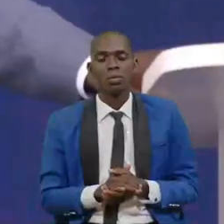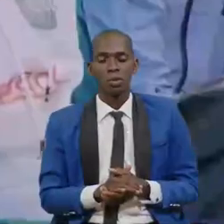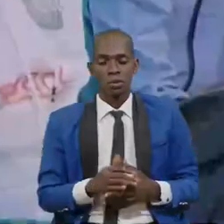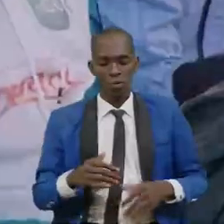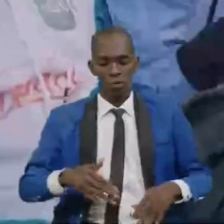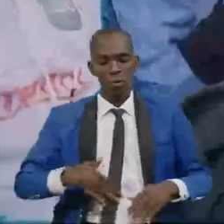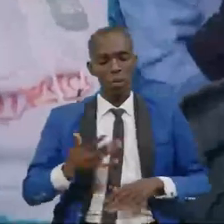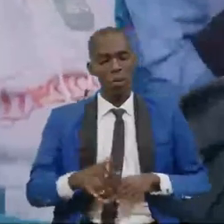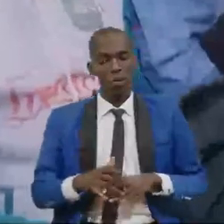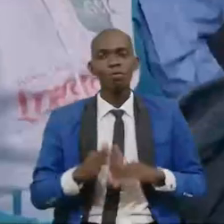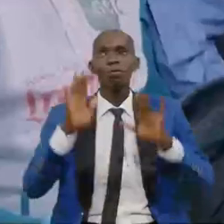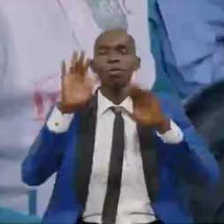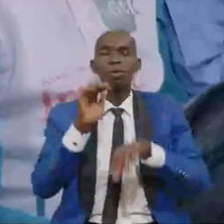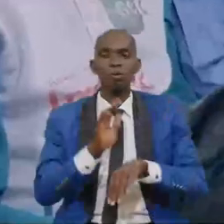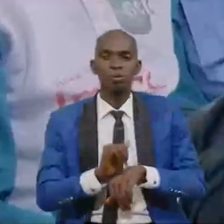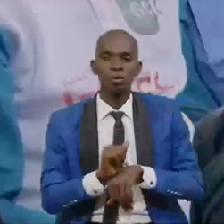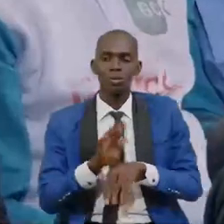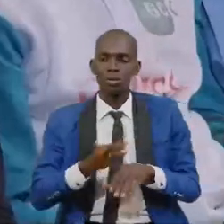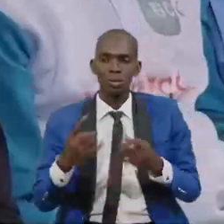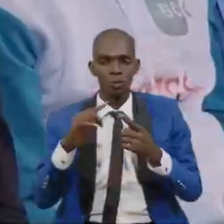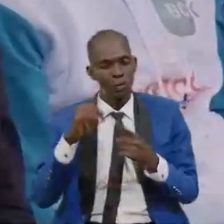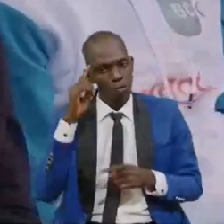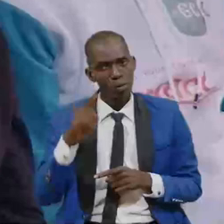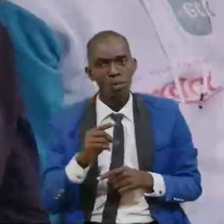Stérile, mes enfants miracles viennent.